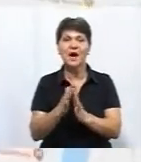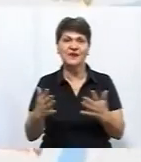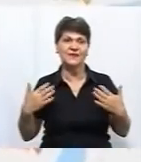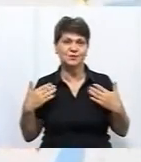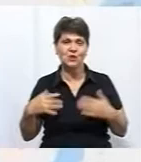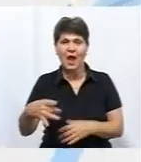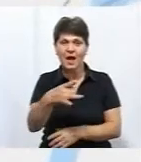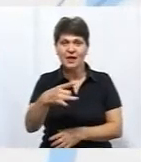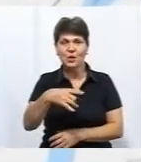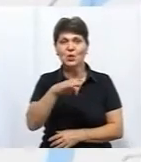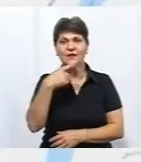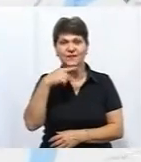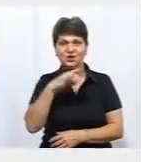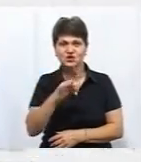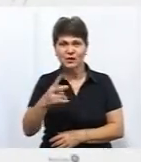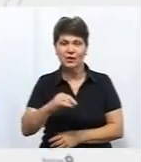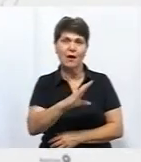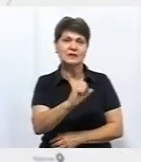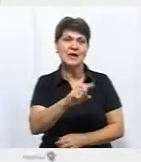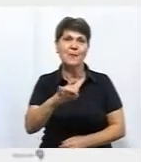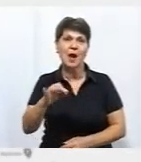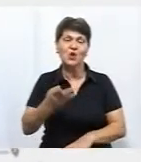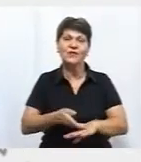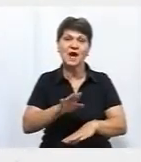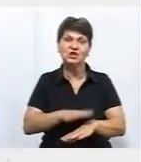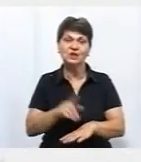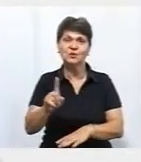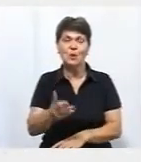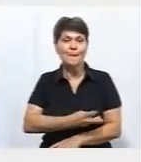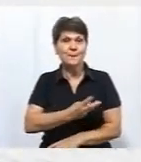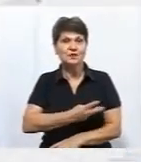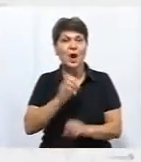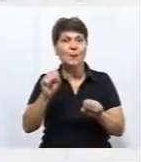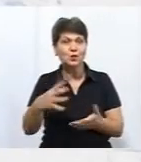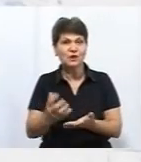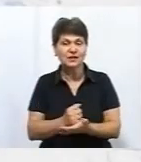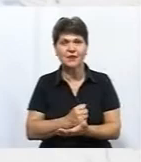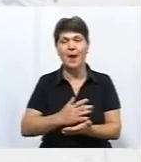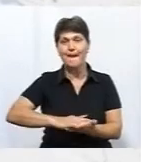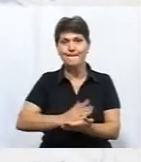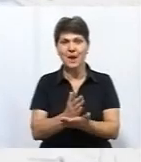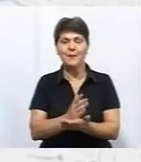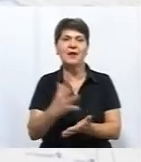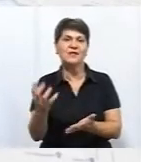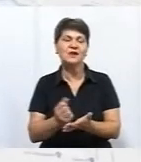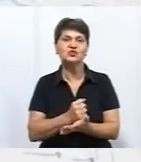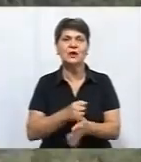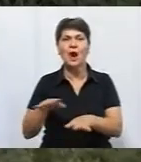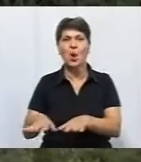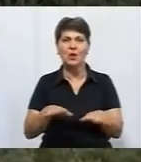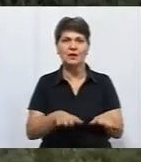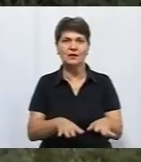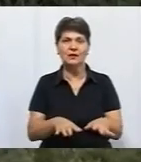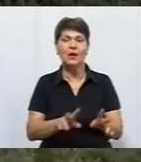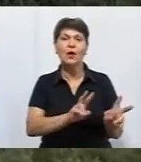у мікрорайонах Вишенька та Сабарів, на Тяжилові. Аби бажаючим було легше знайти, на Google мапі нанесли відповідні координати. Хто